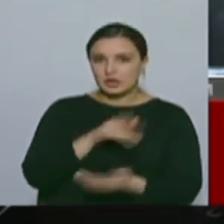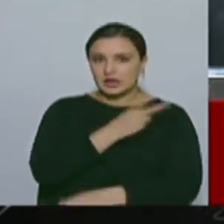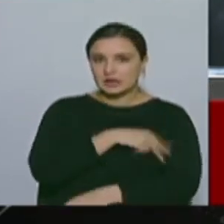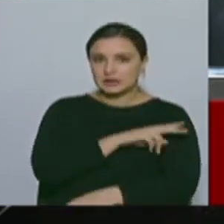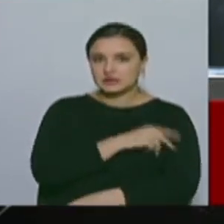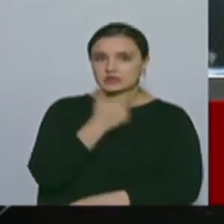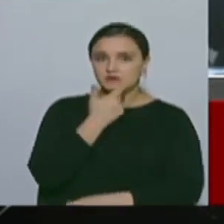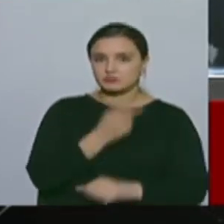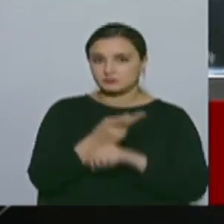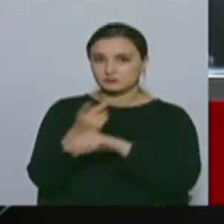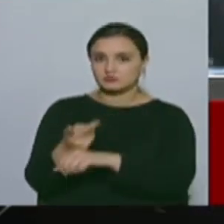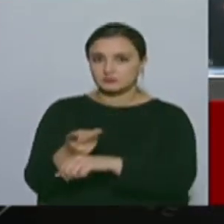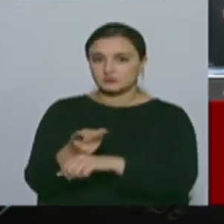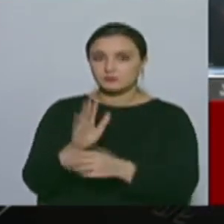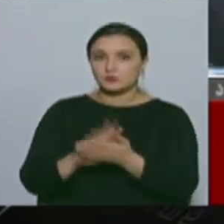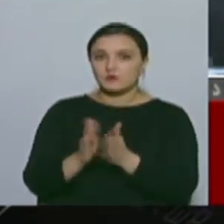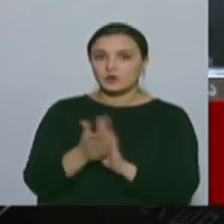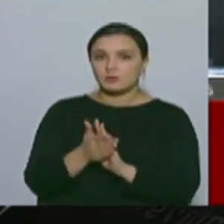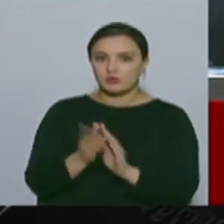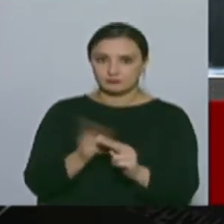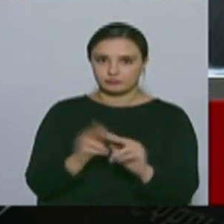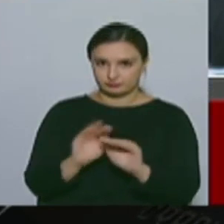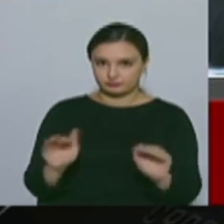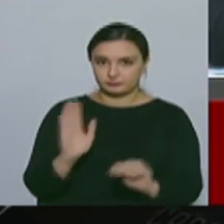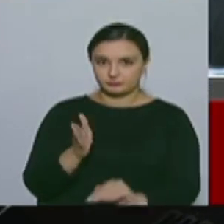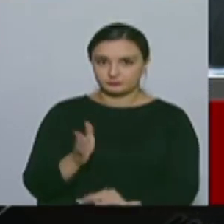მიხეილ სააკაშვილის გადაყვანა იყოს ვითარების განმუხტავი?